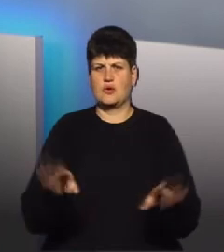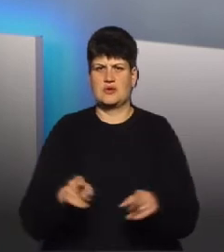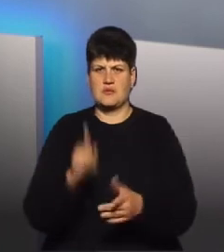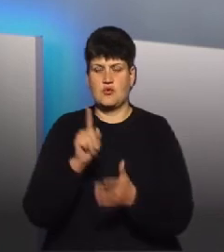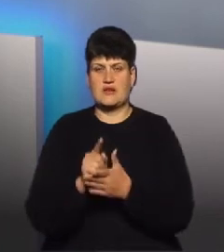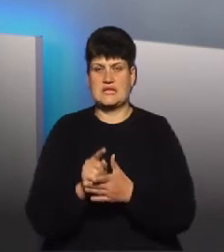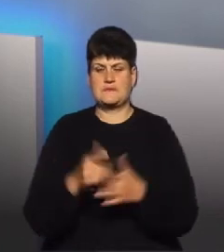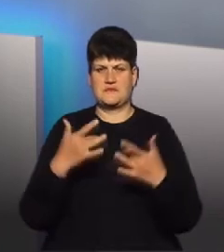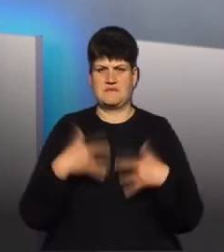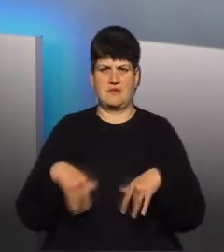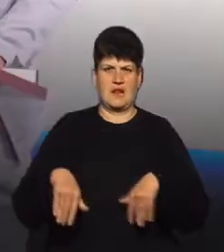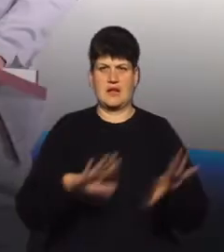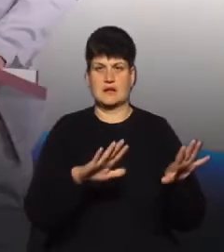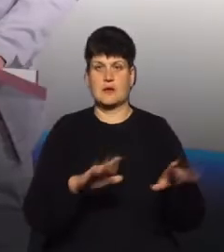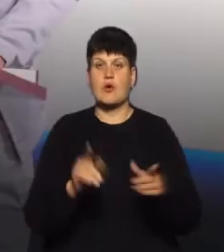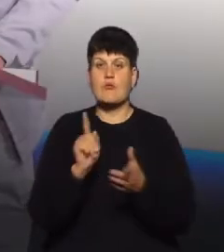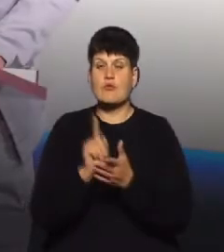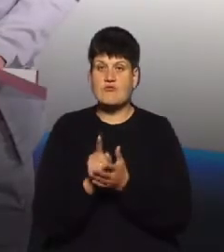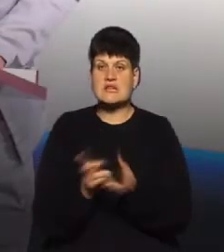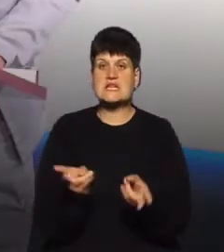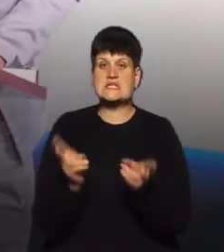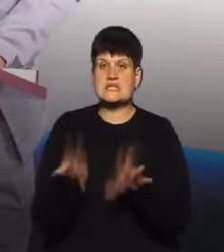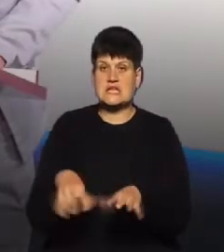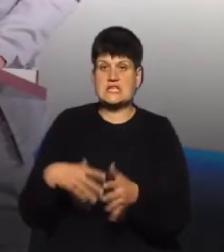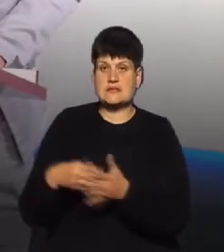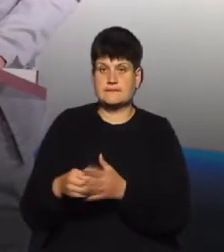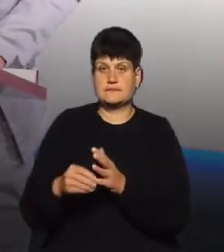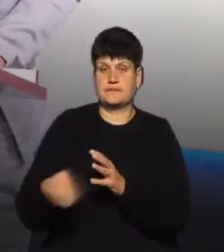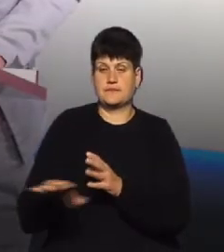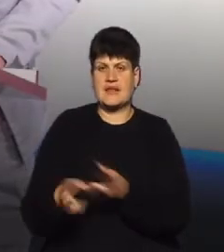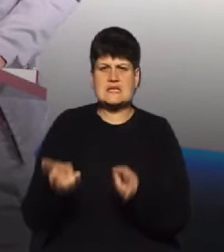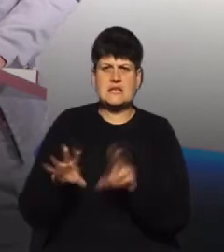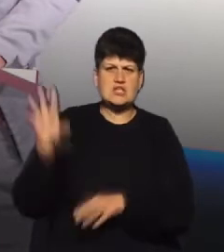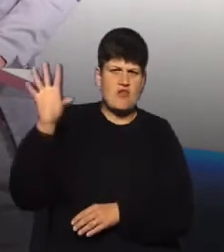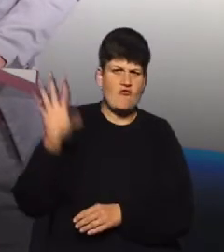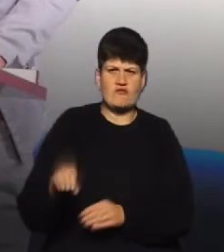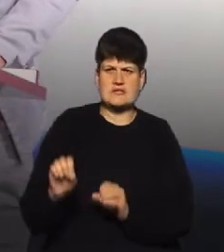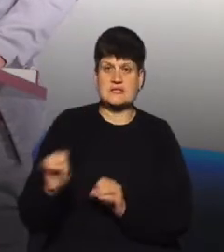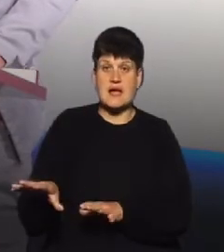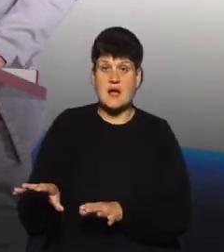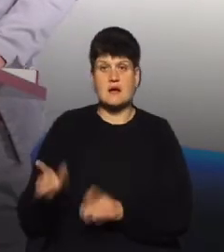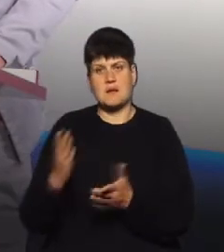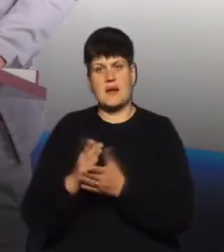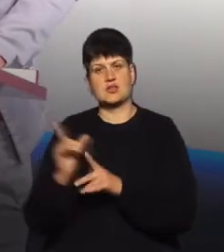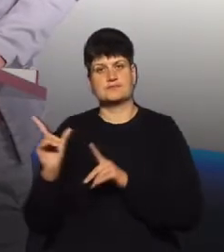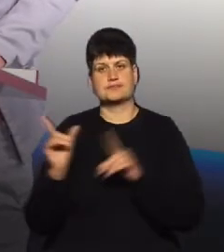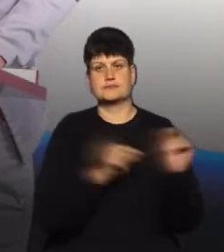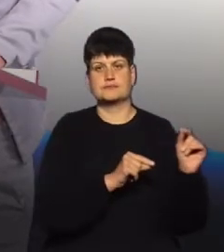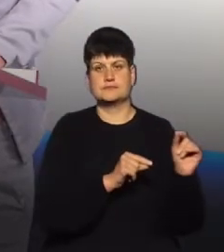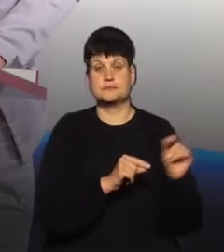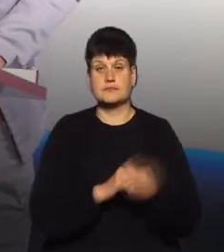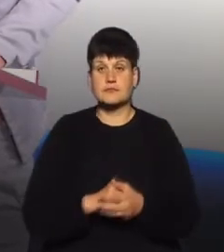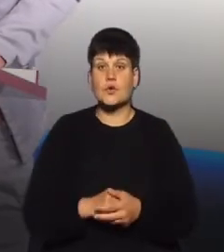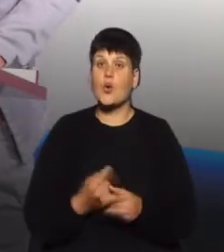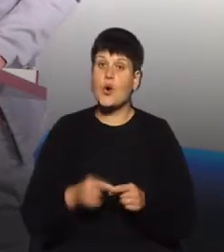повинен, значить, залишити свій рідний край, залишити все, і ти маєш їхати. Розумієте, оце питання,